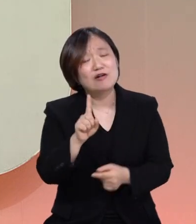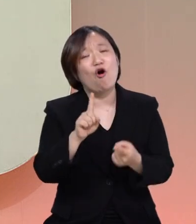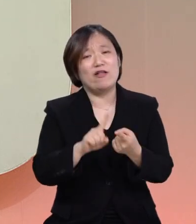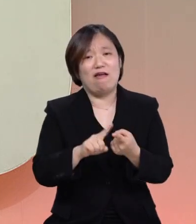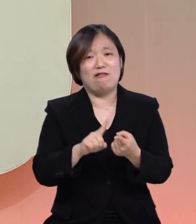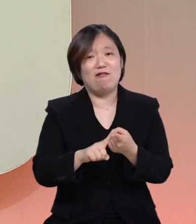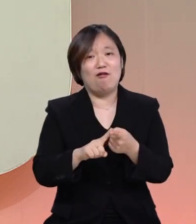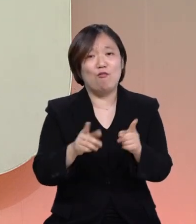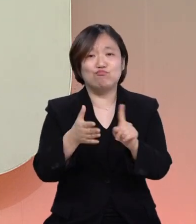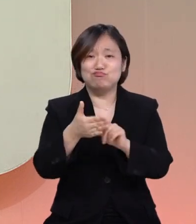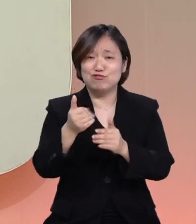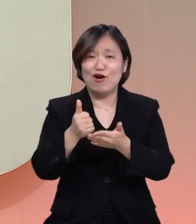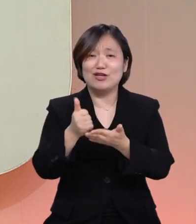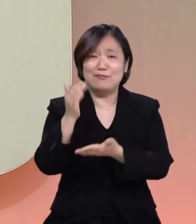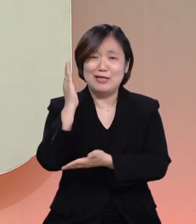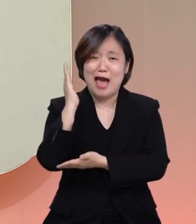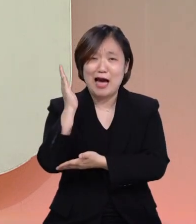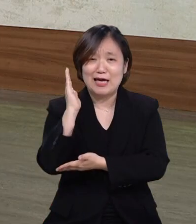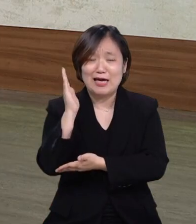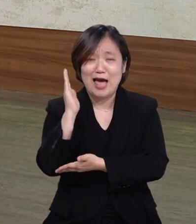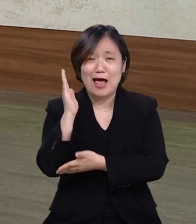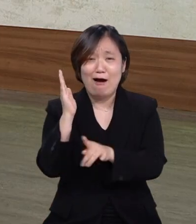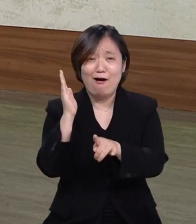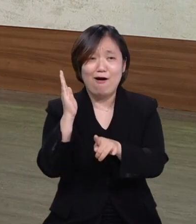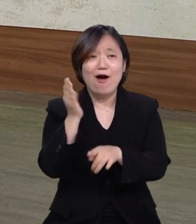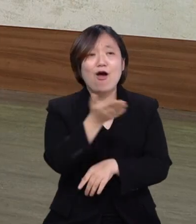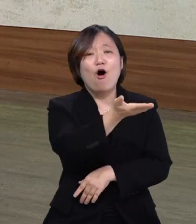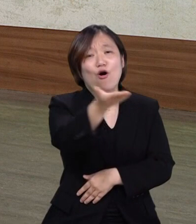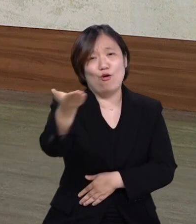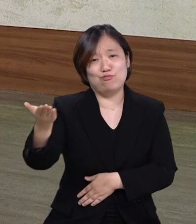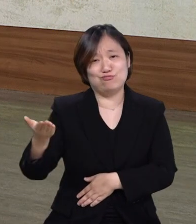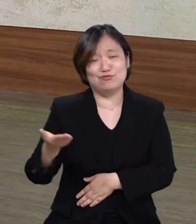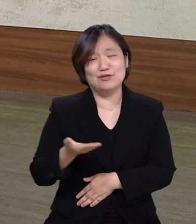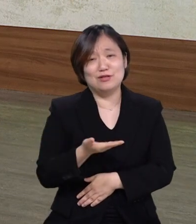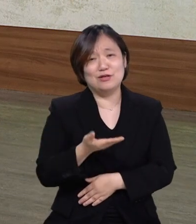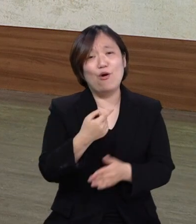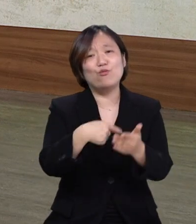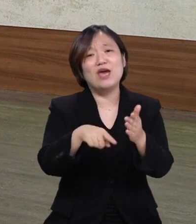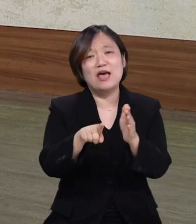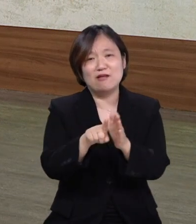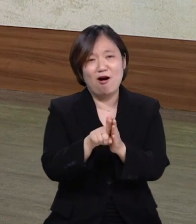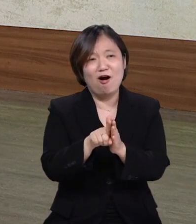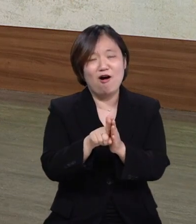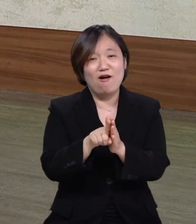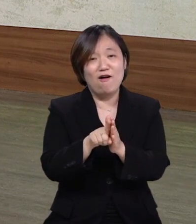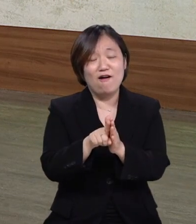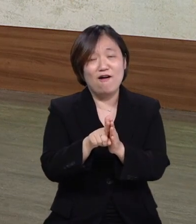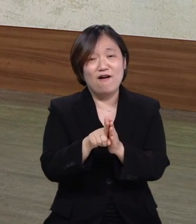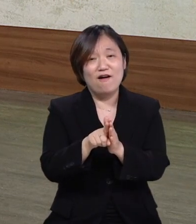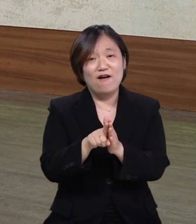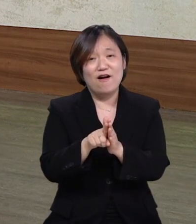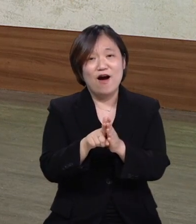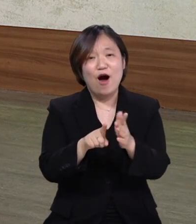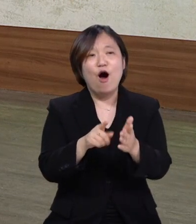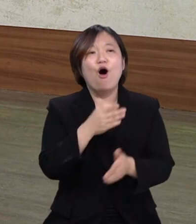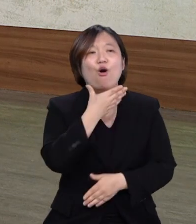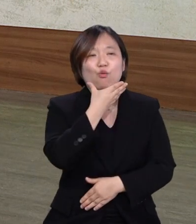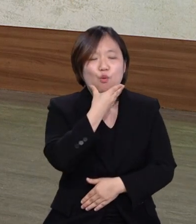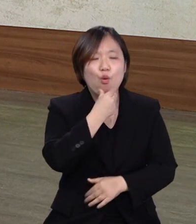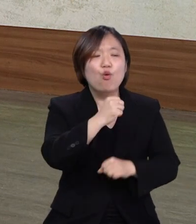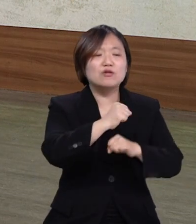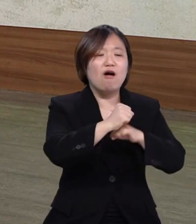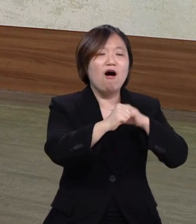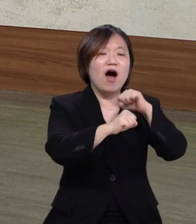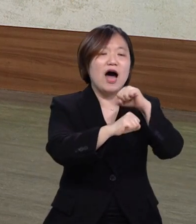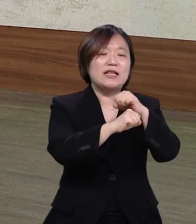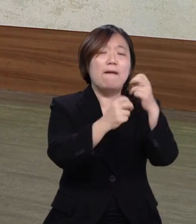수많은 세법에서 우리 중생들 또 우리 불자들을 위해서 간곡하게이 공덕을